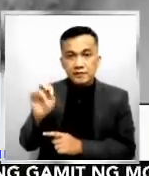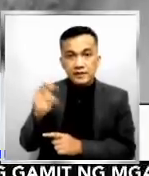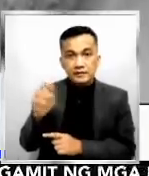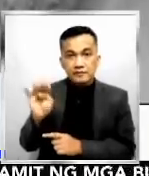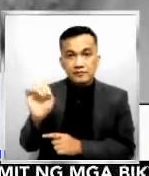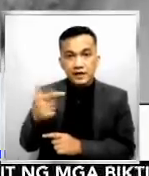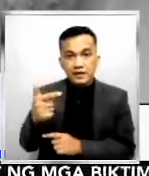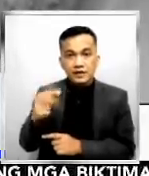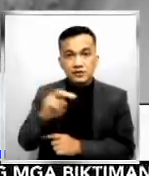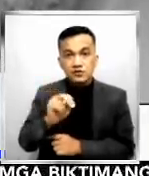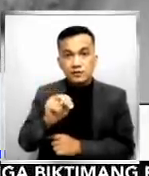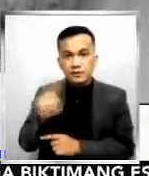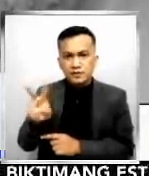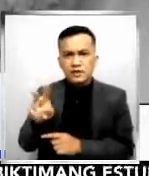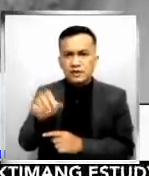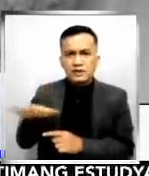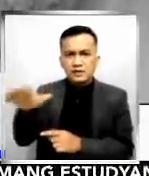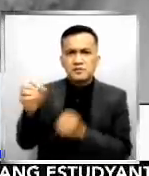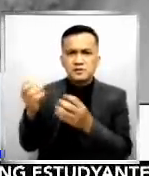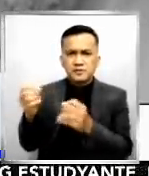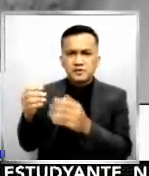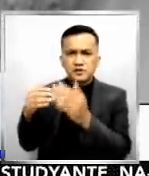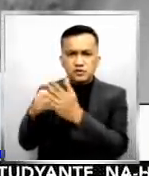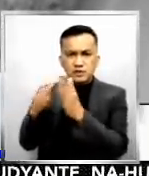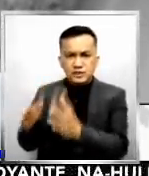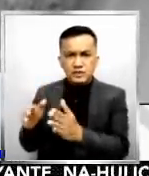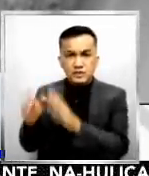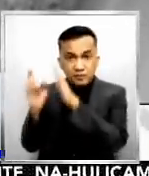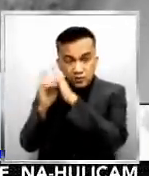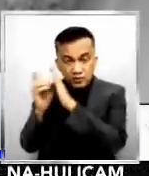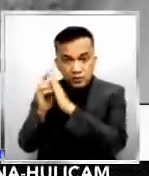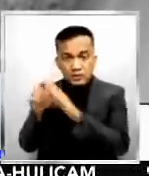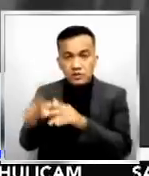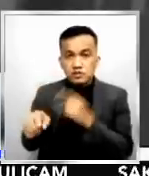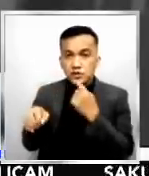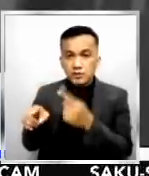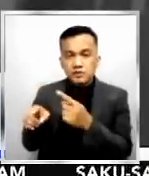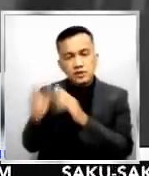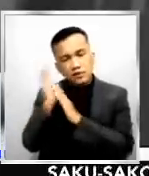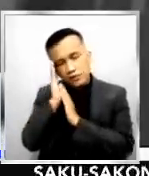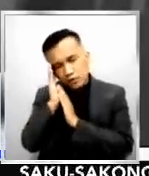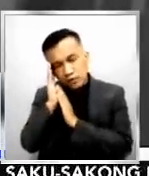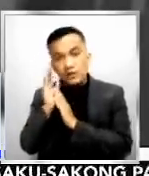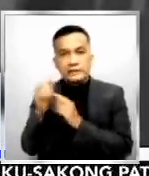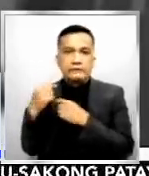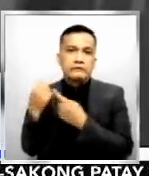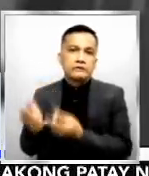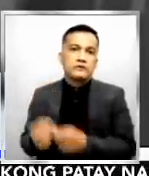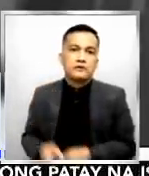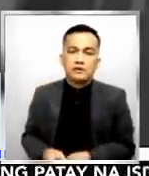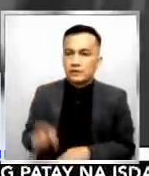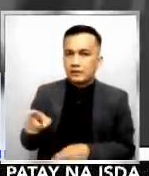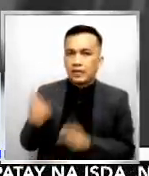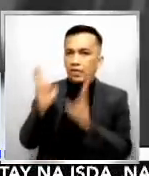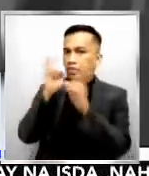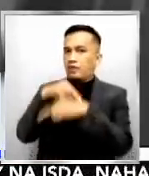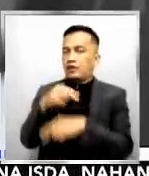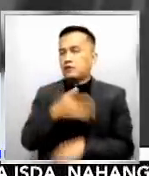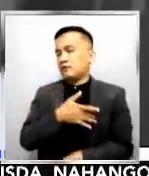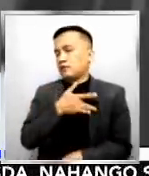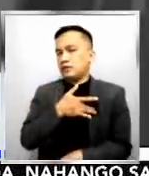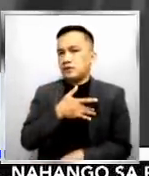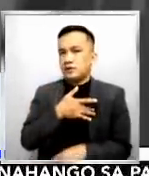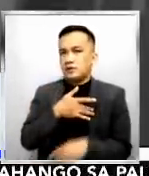puro estudyante ang mga nasa boarding house at ayon sa kanila ay tulog na tulog sila noon. Kaya hindi nila naramdamang pumasok ang mga suspect